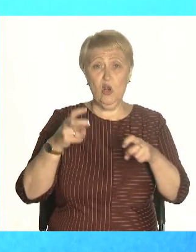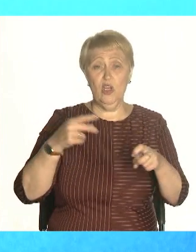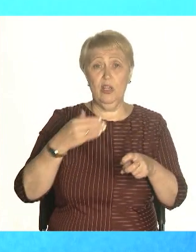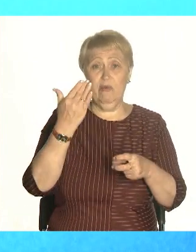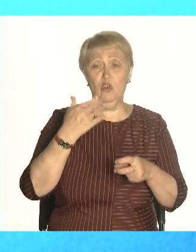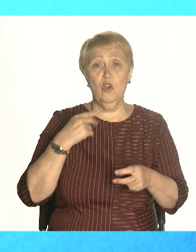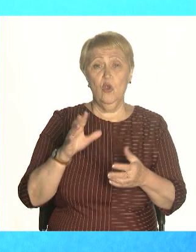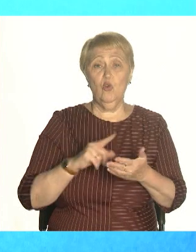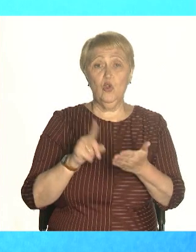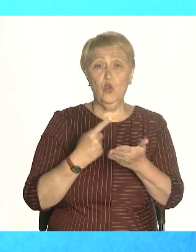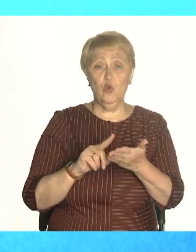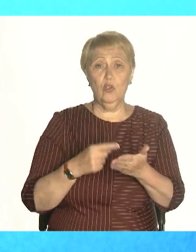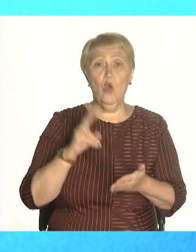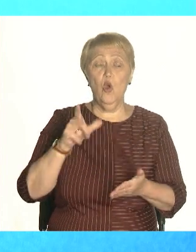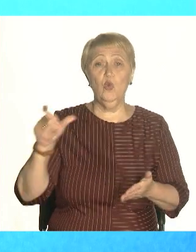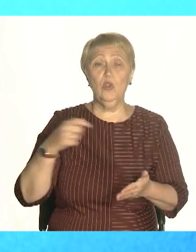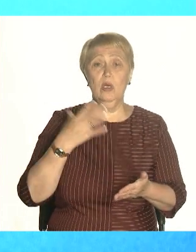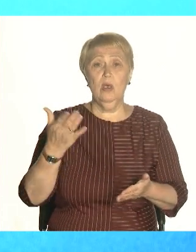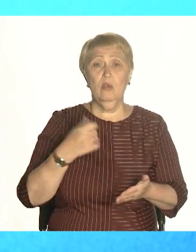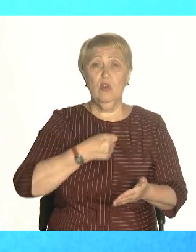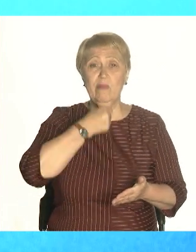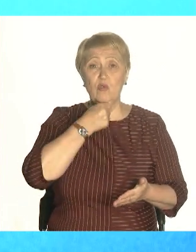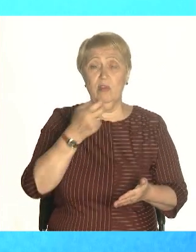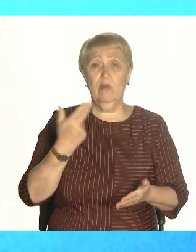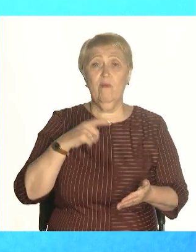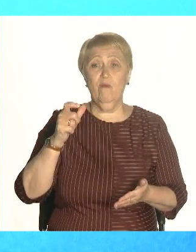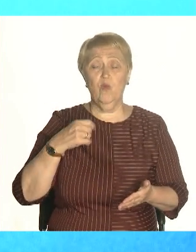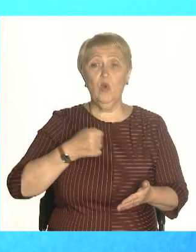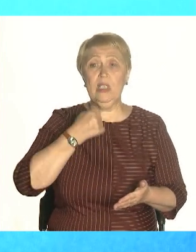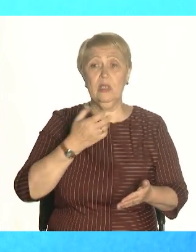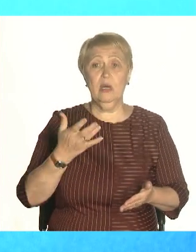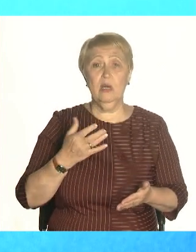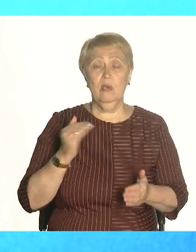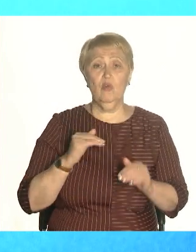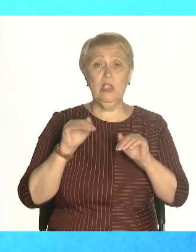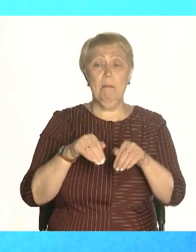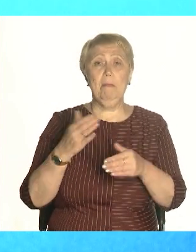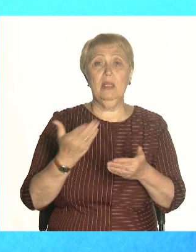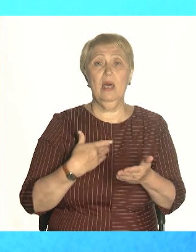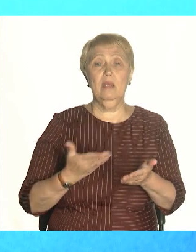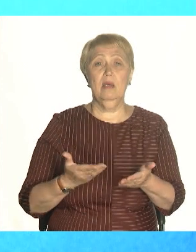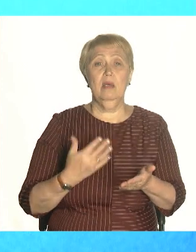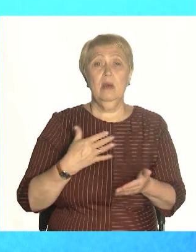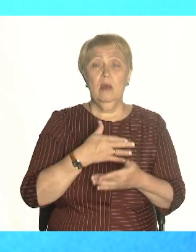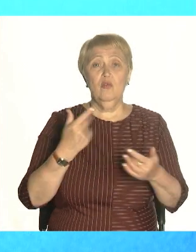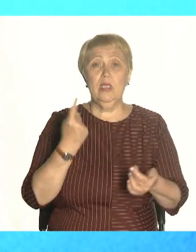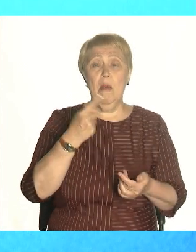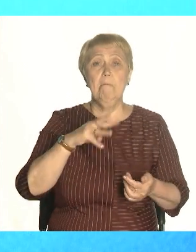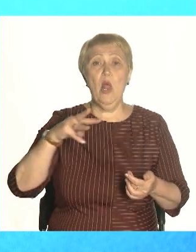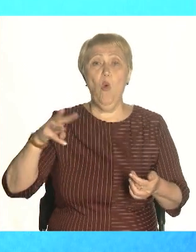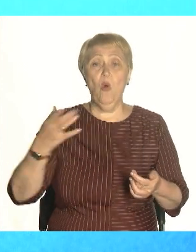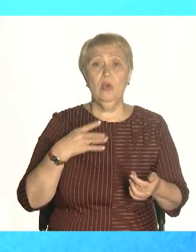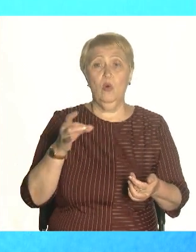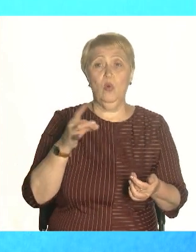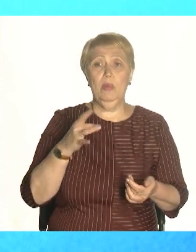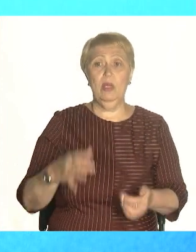есть. Люди пожилого возраста, у нас тут есть несколько уголовных дел таких, попадают на суммы там и в миллионах, которые исчисляются. То